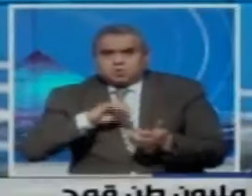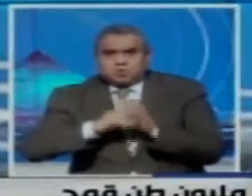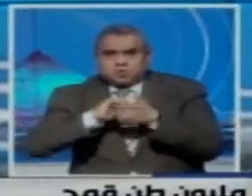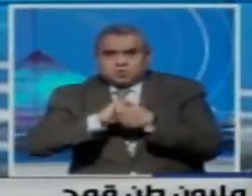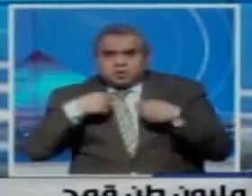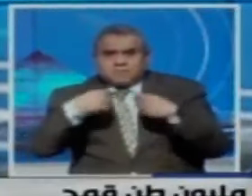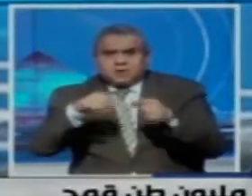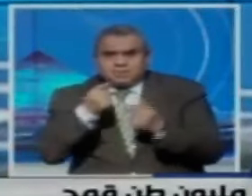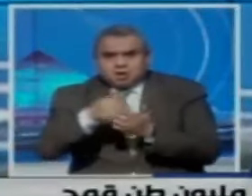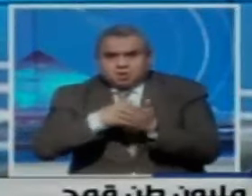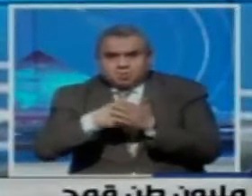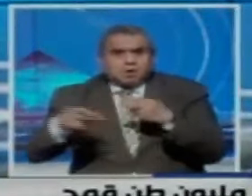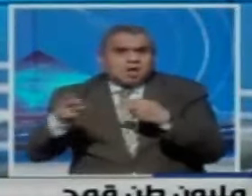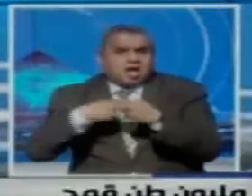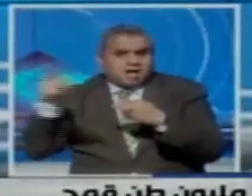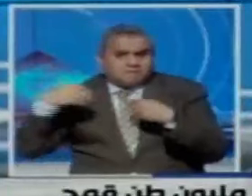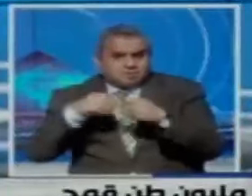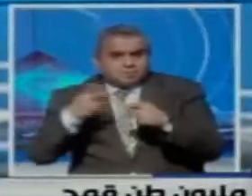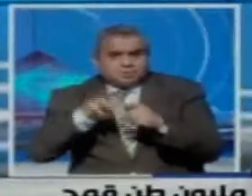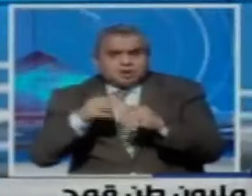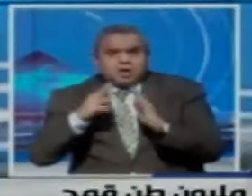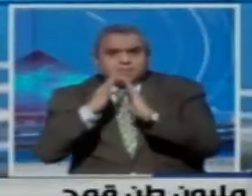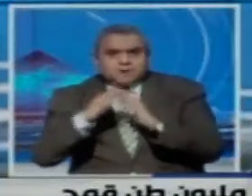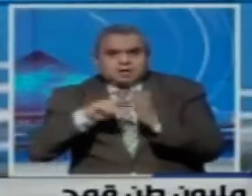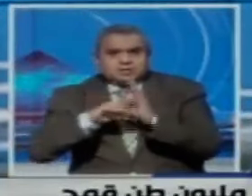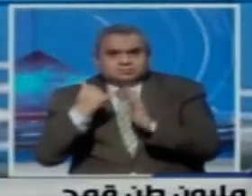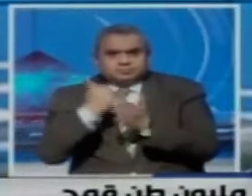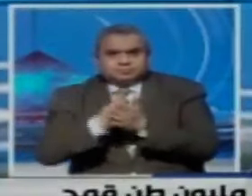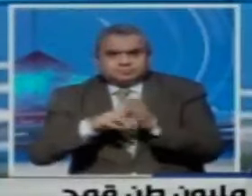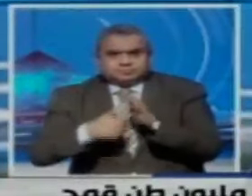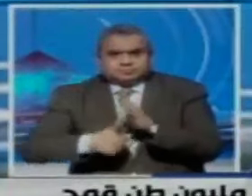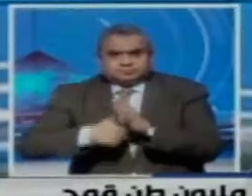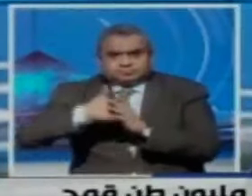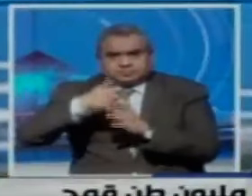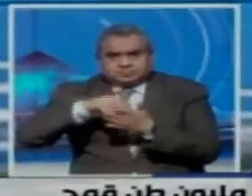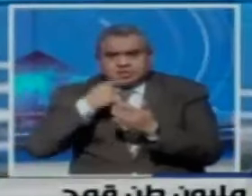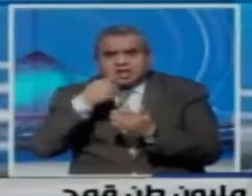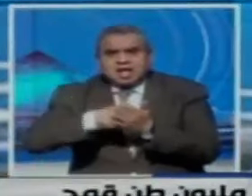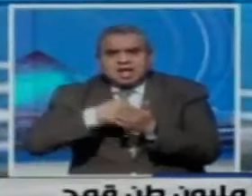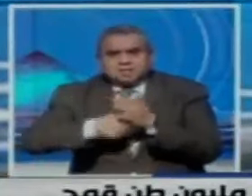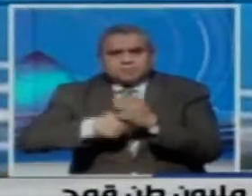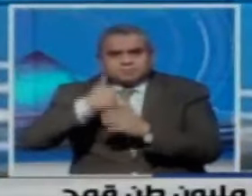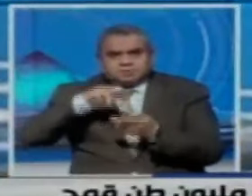تصدير الحبوب، ومؤكدا حرص مصر على تعدد مناشئ استيراد القمح.